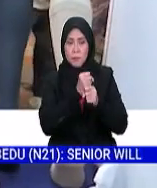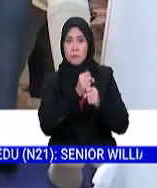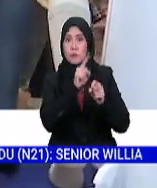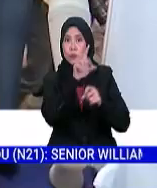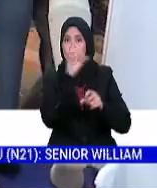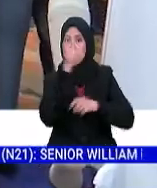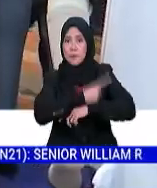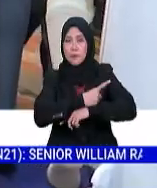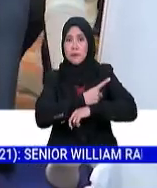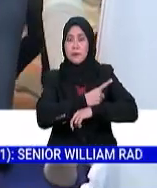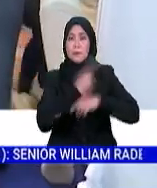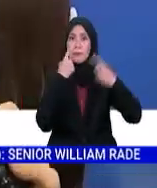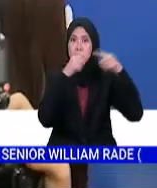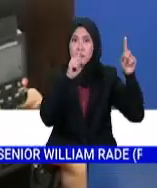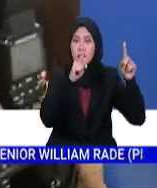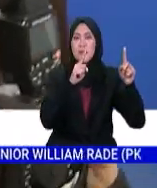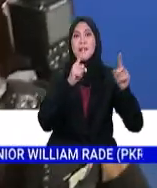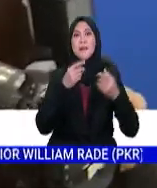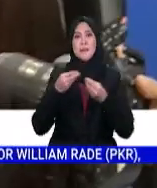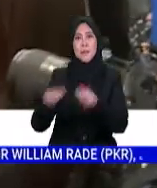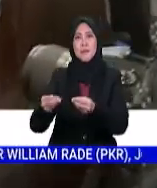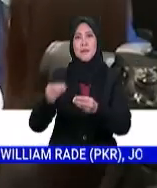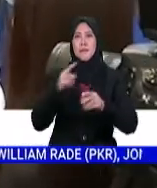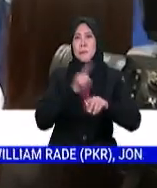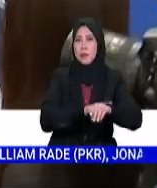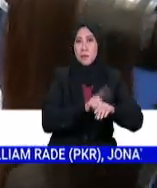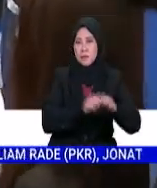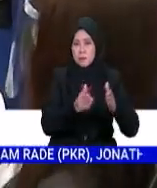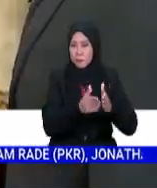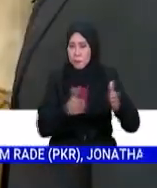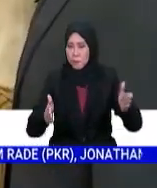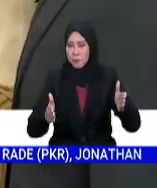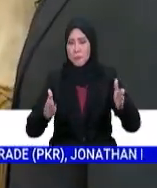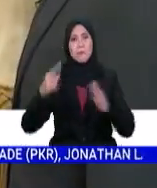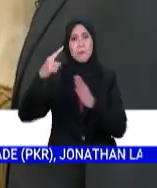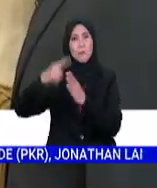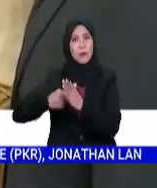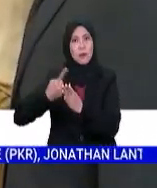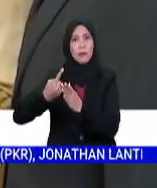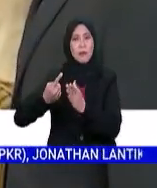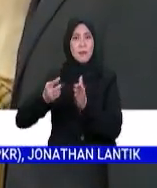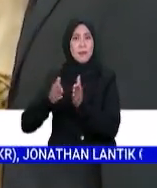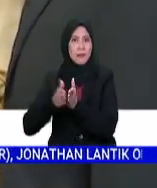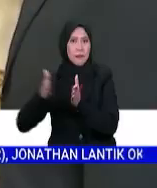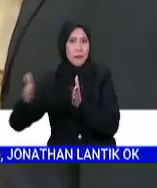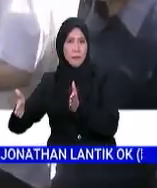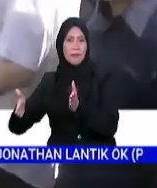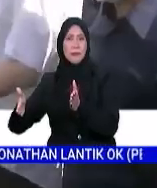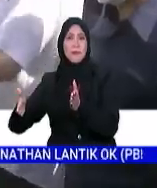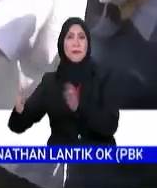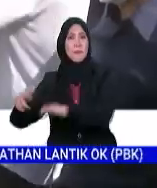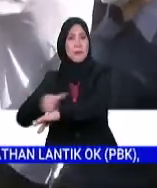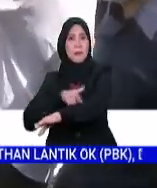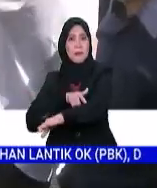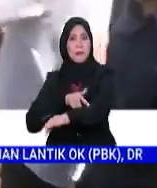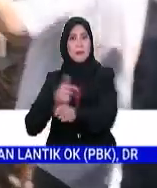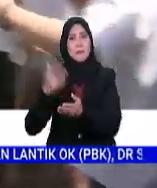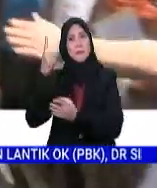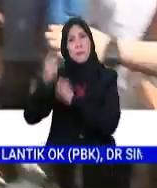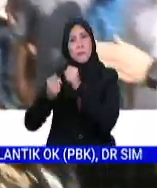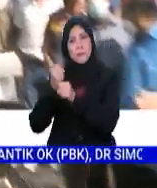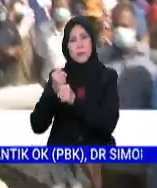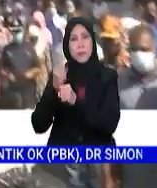hari, kita berikan ruang jangka masa sederhana 6 bulan. Jangka masa jangka panjang mungkin